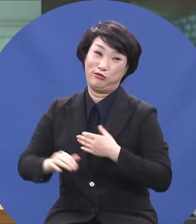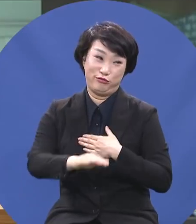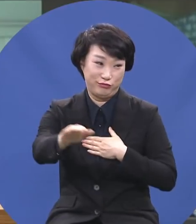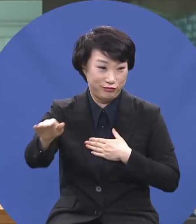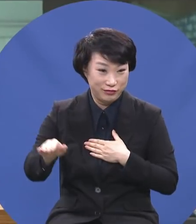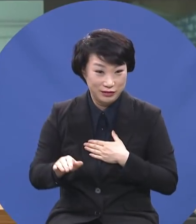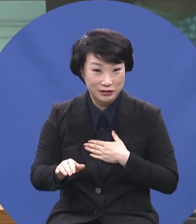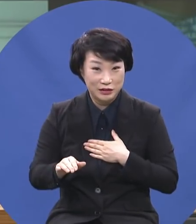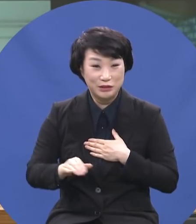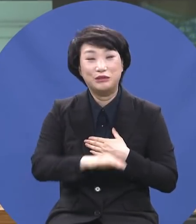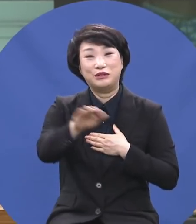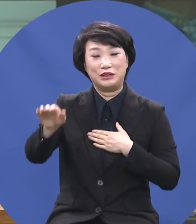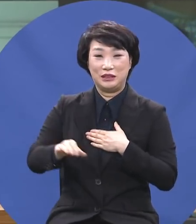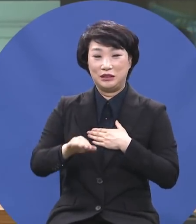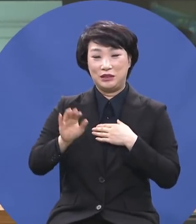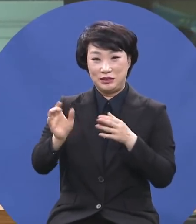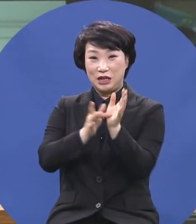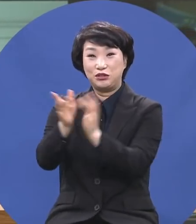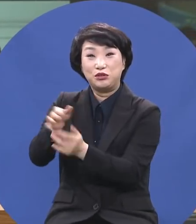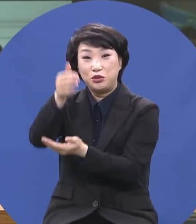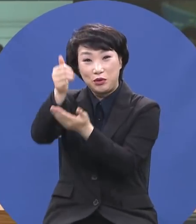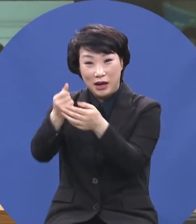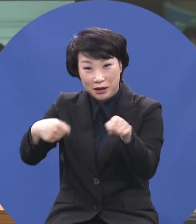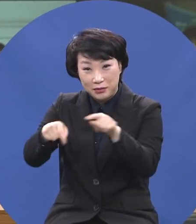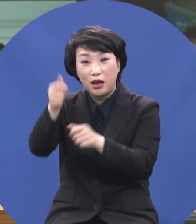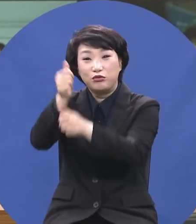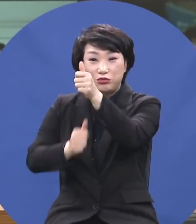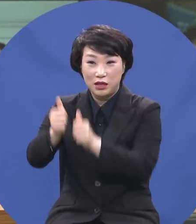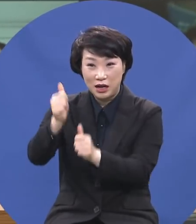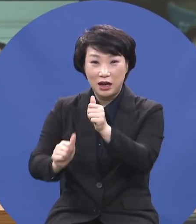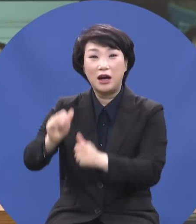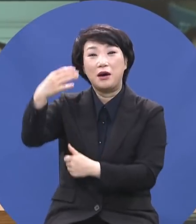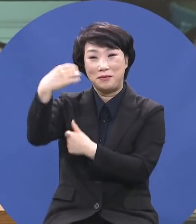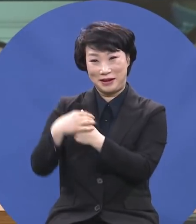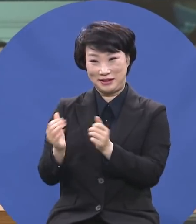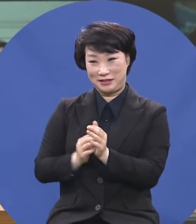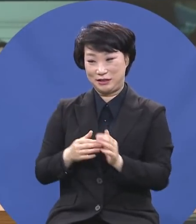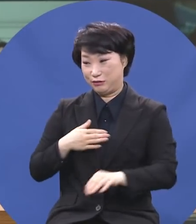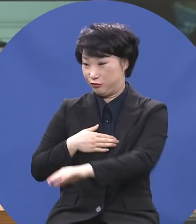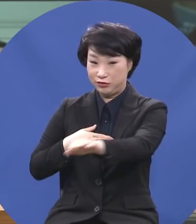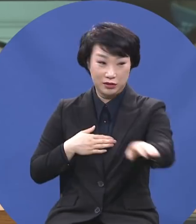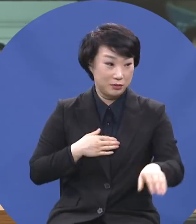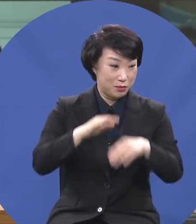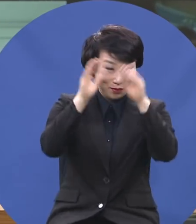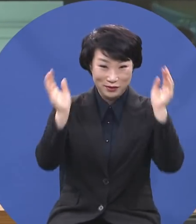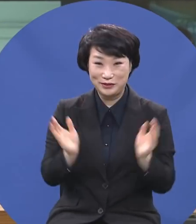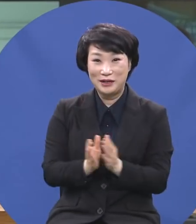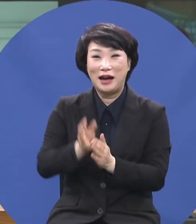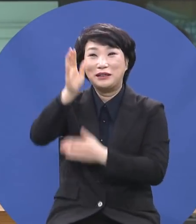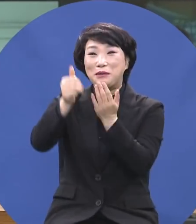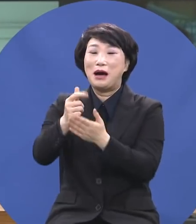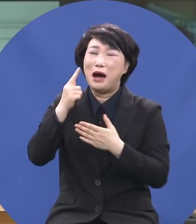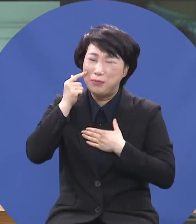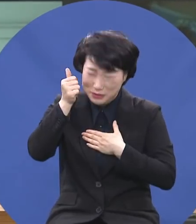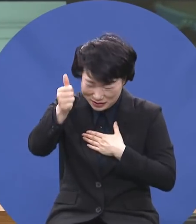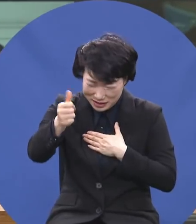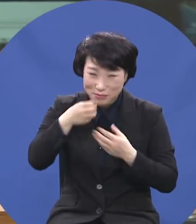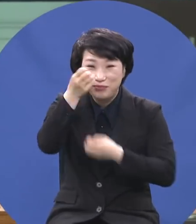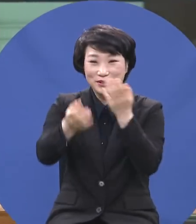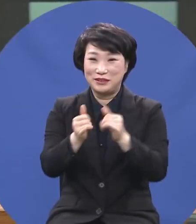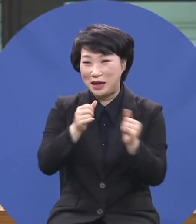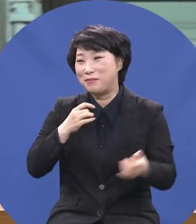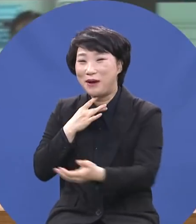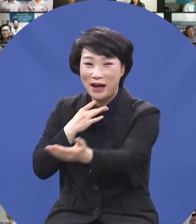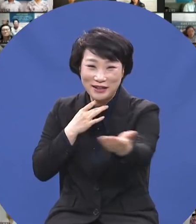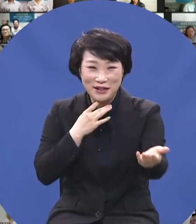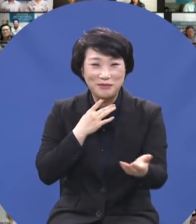해서 우리도 그리스도와 함께한 후사가 되게 했으니 우리 모두 하나님을 아버지라고 부르시는 존재만